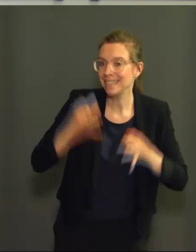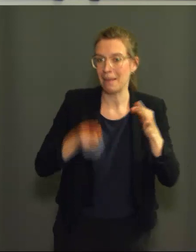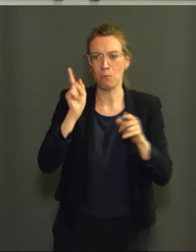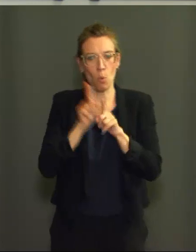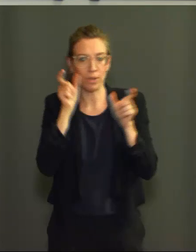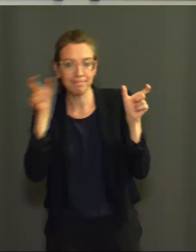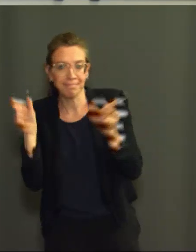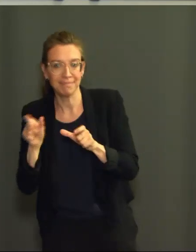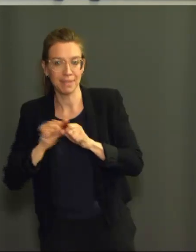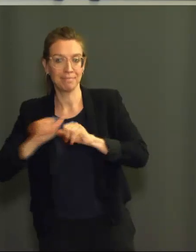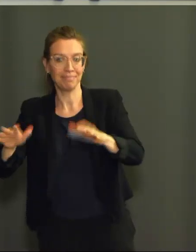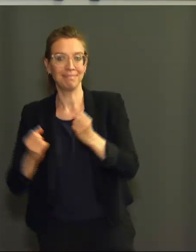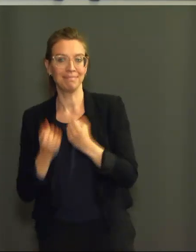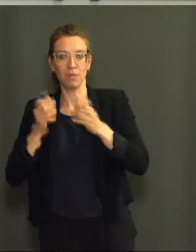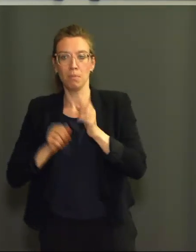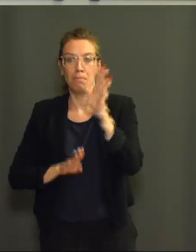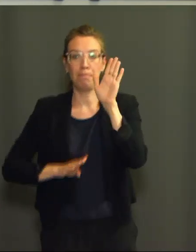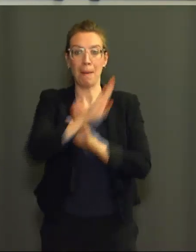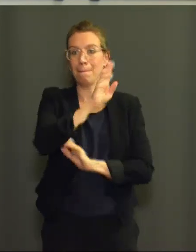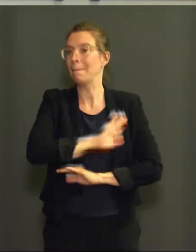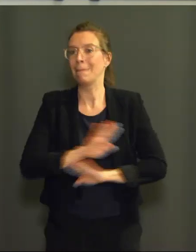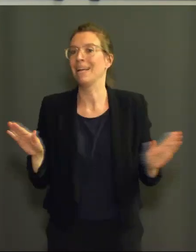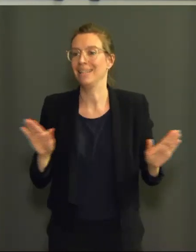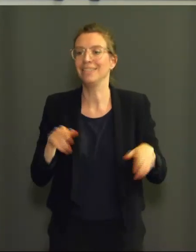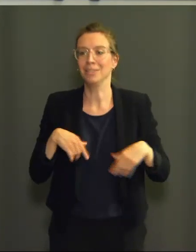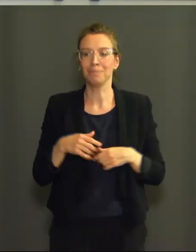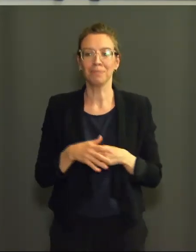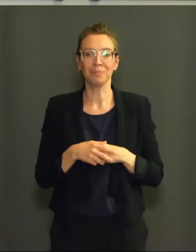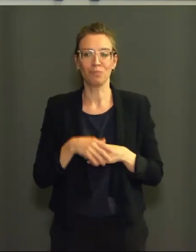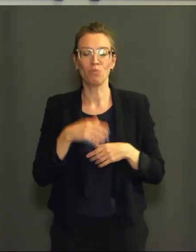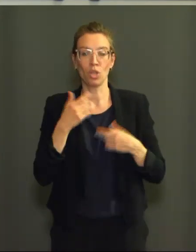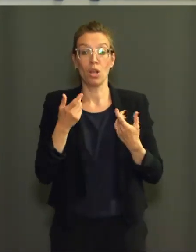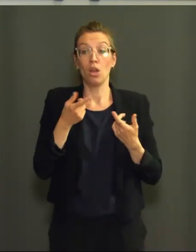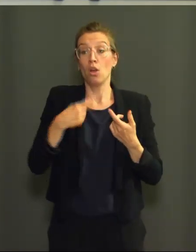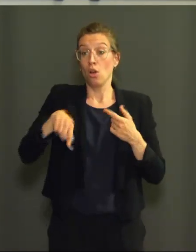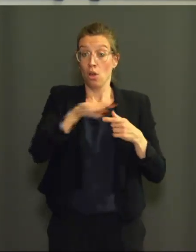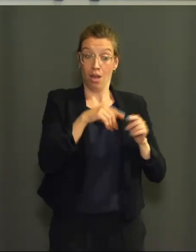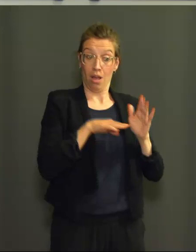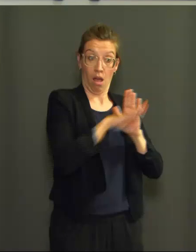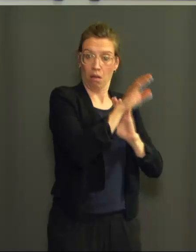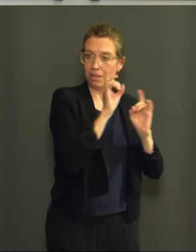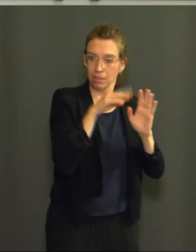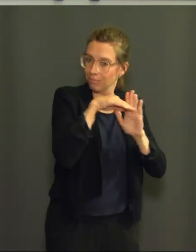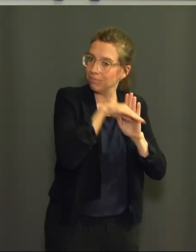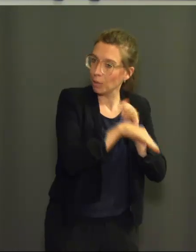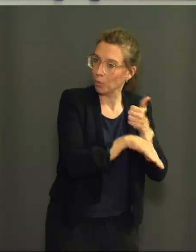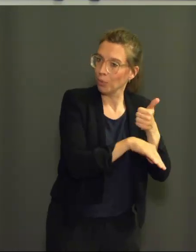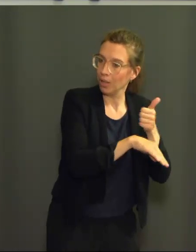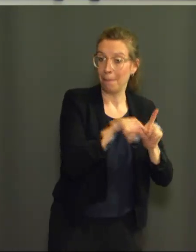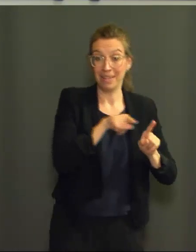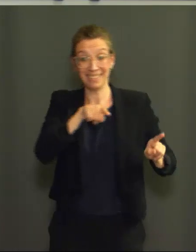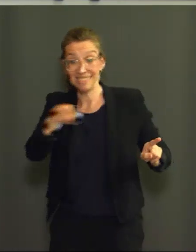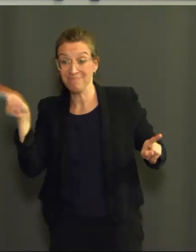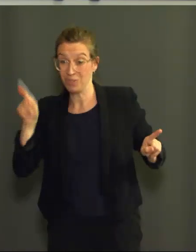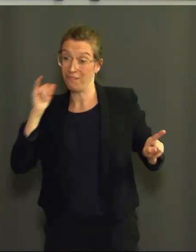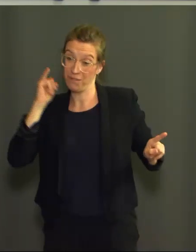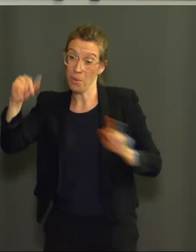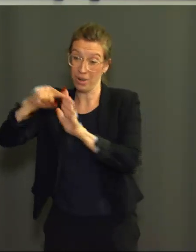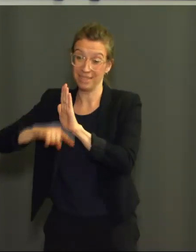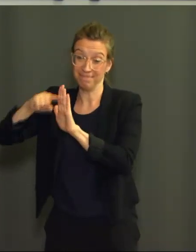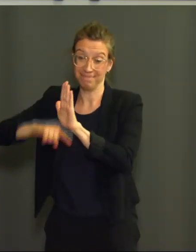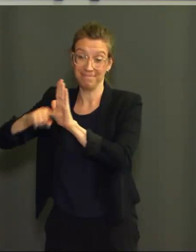verstandig om te gaan met de versoepelingen, ook tijdens de wedstrijden van de Rode Duivels. Ga je morgen of de komende dagen supporteren voor